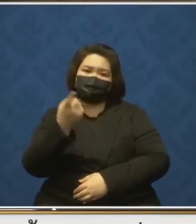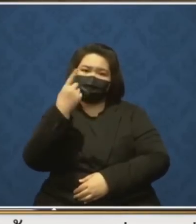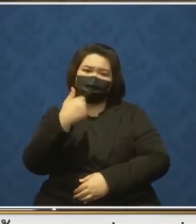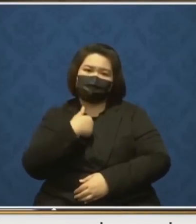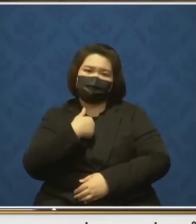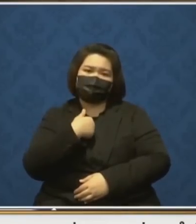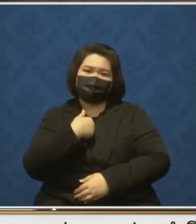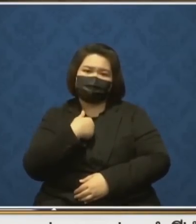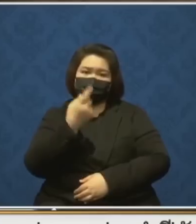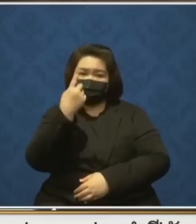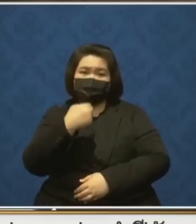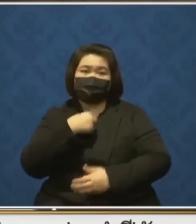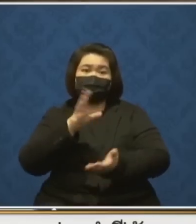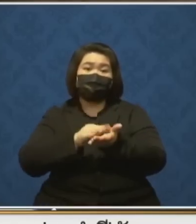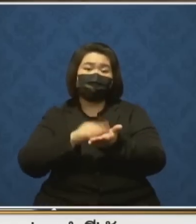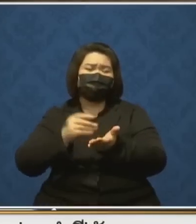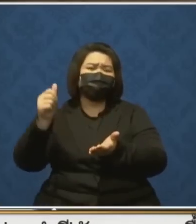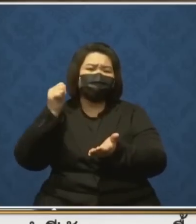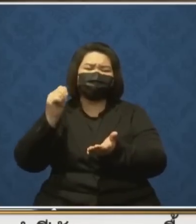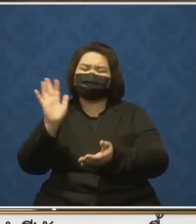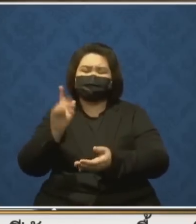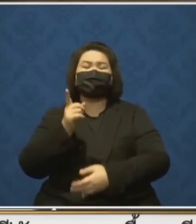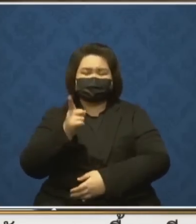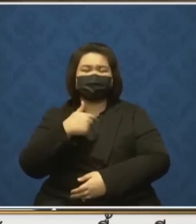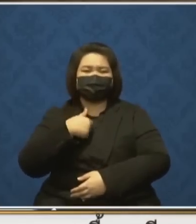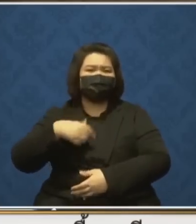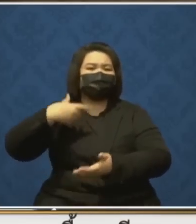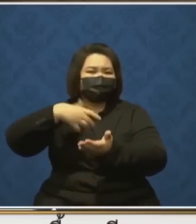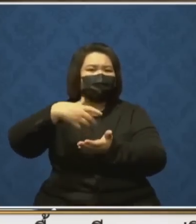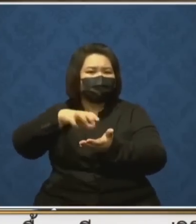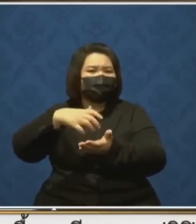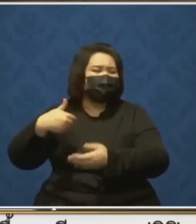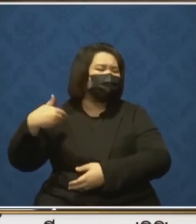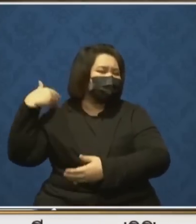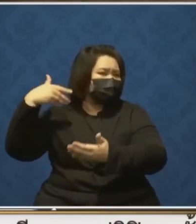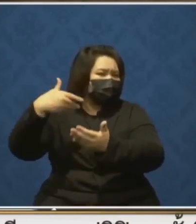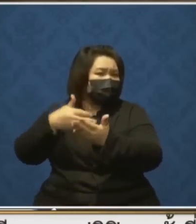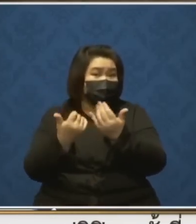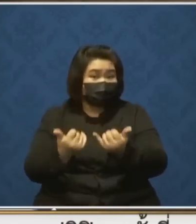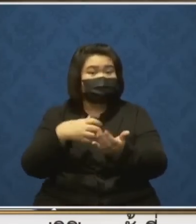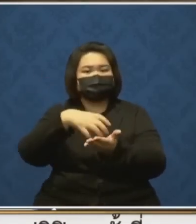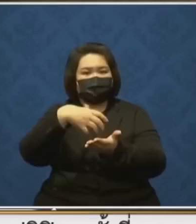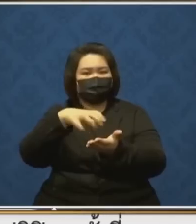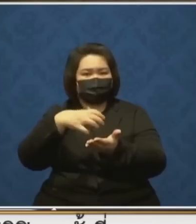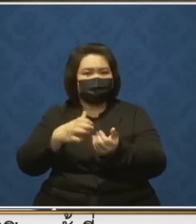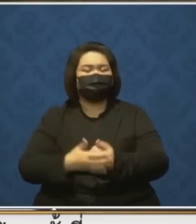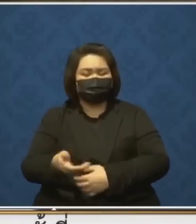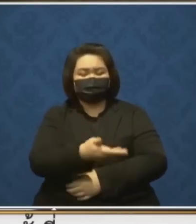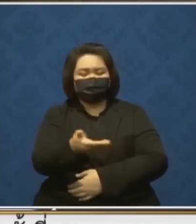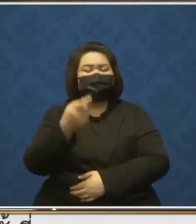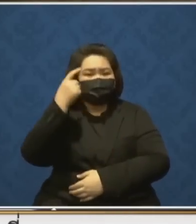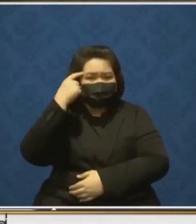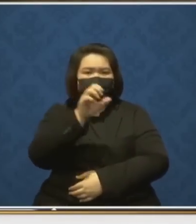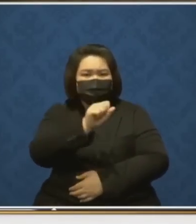าเอาข้อมูลเดิมจรๆ ผมมความจเป็ต้เท้าความเพื่อให้พน้ประชาชนและทานสมาชิกได้สาพเรื่อง